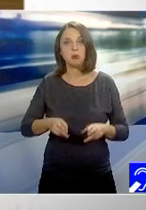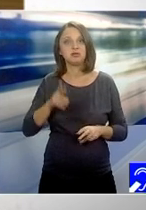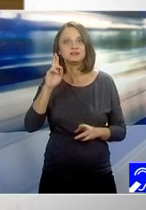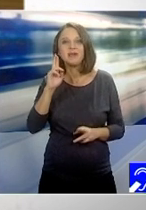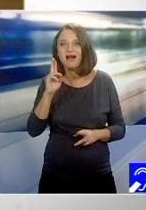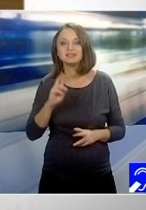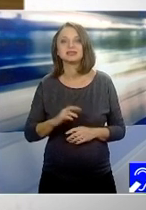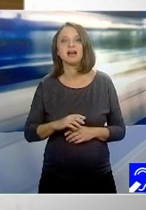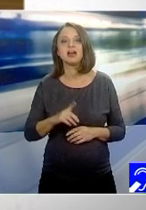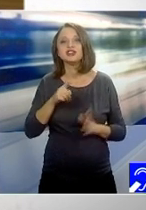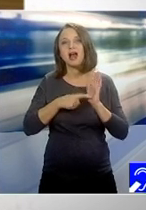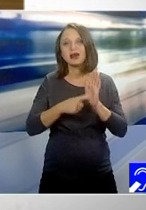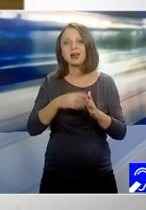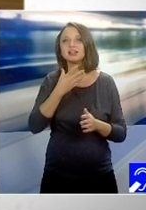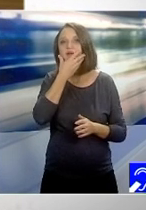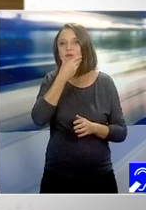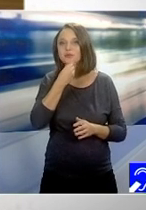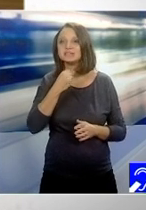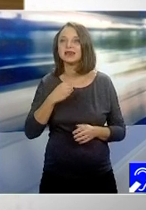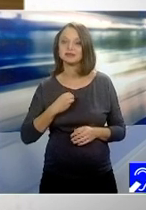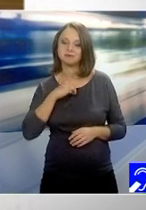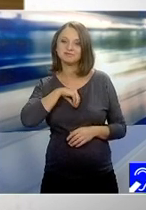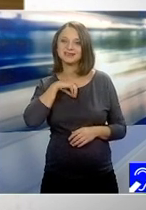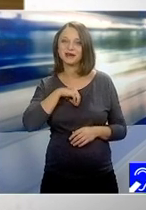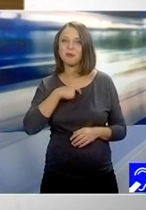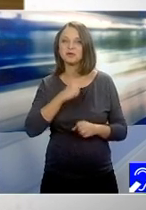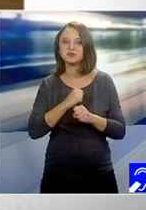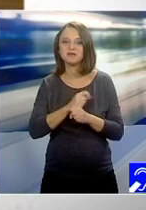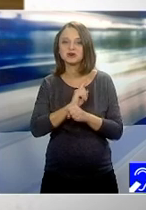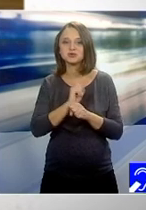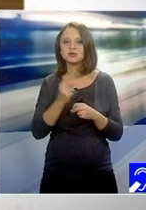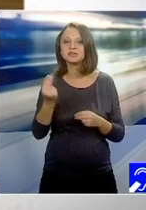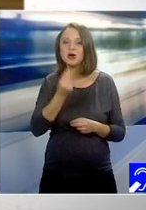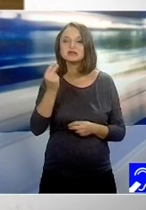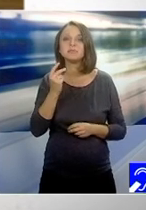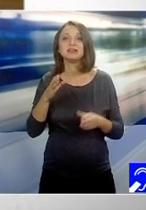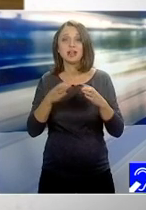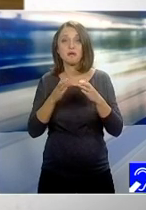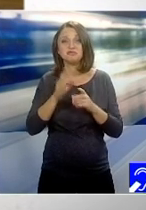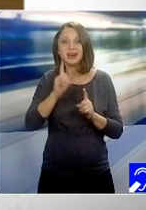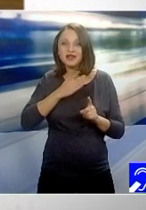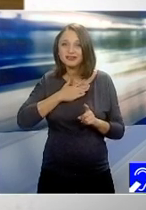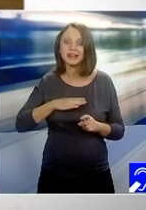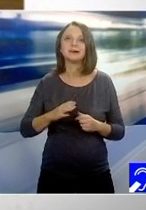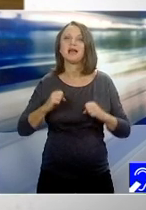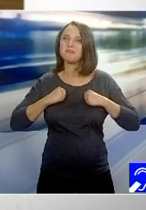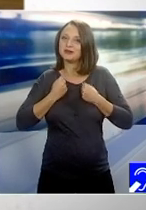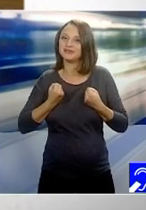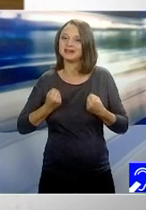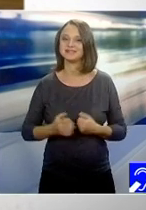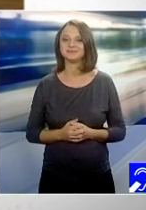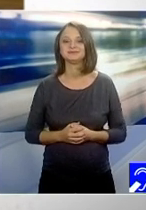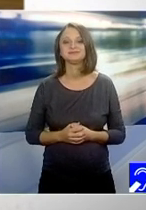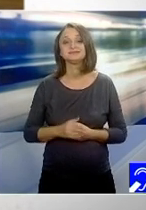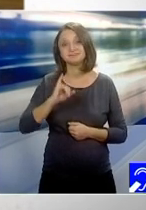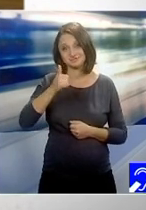că frumusețea vine din interior și că poți face lucruri extraordinare în comunitate dacă vrei, dacă ai motivație.